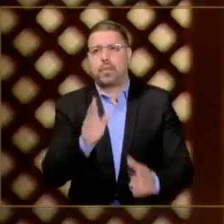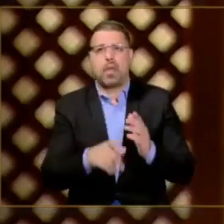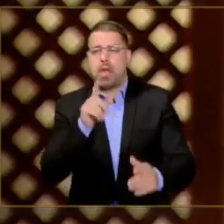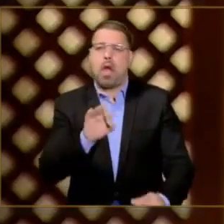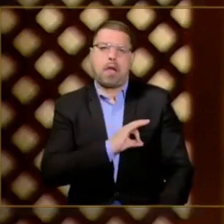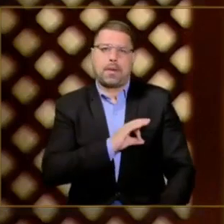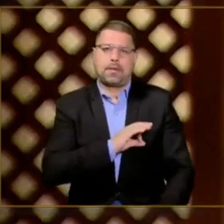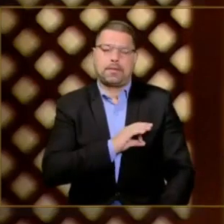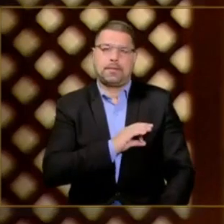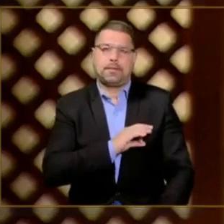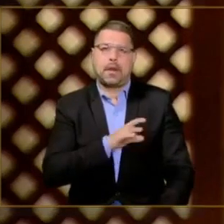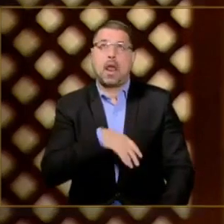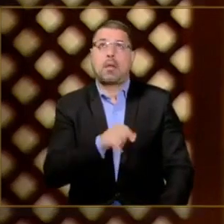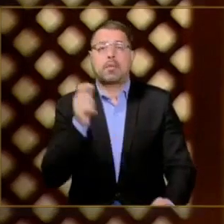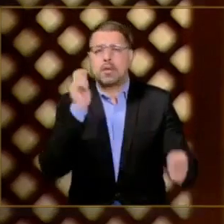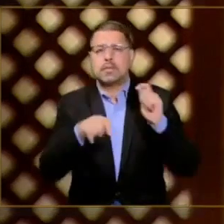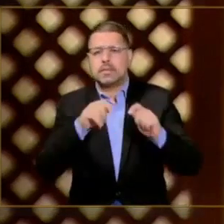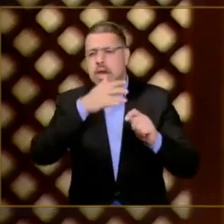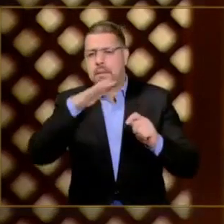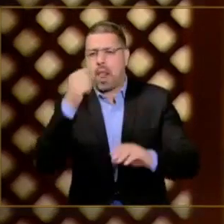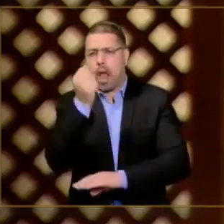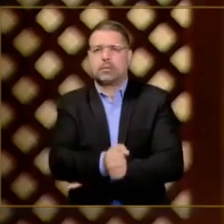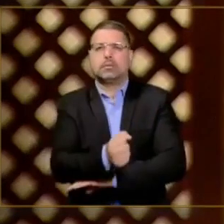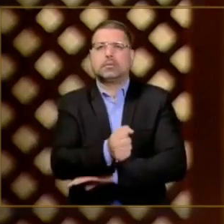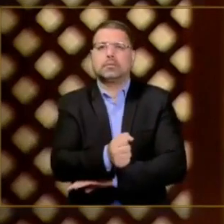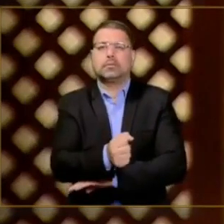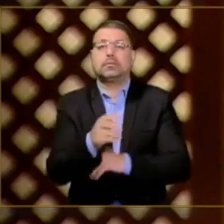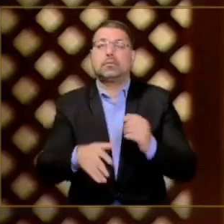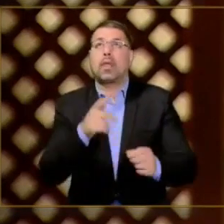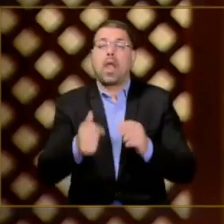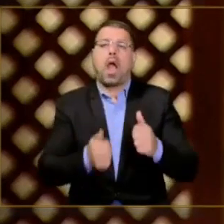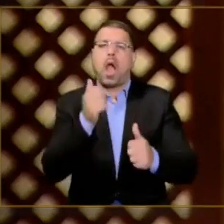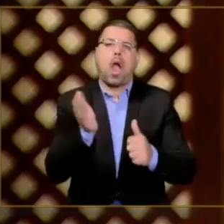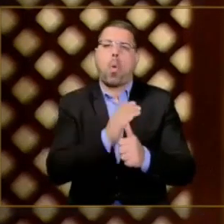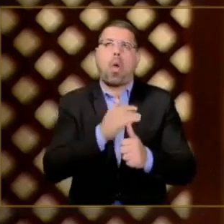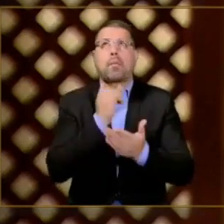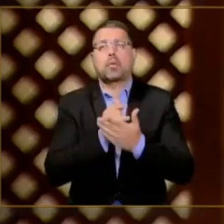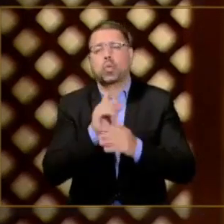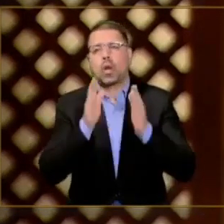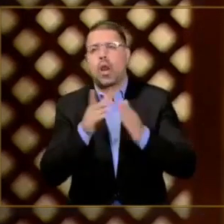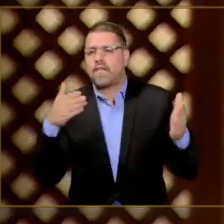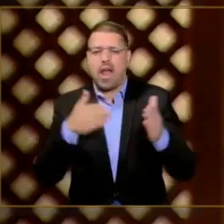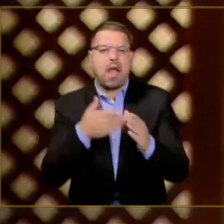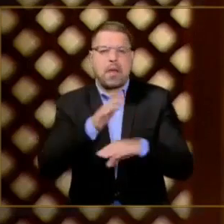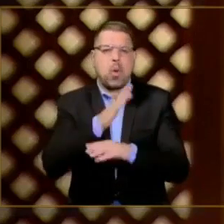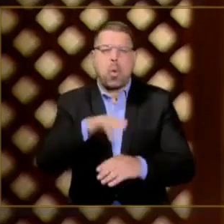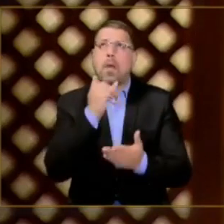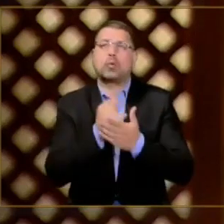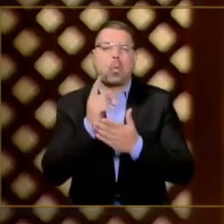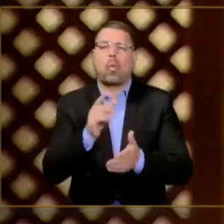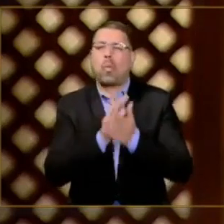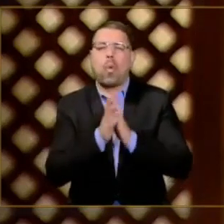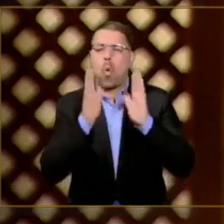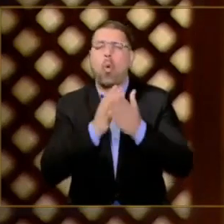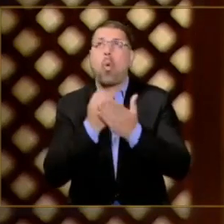يا رحمن يا بديع السماوات والارض يا اول ا الاولين ويا اخر الاخرين ويا